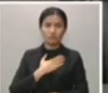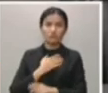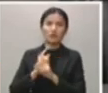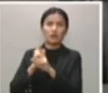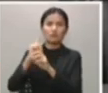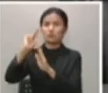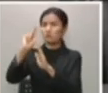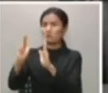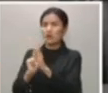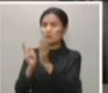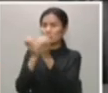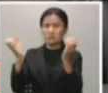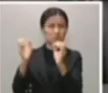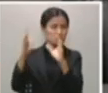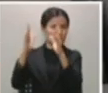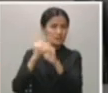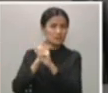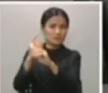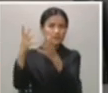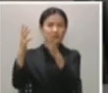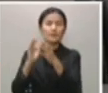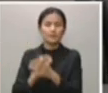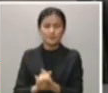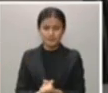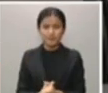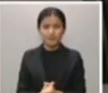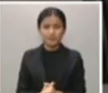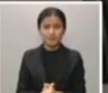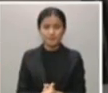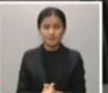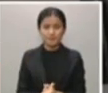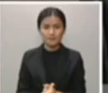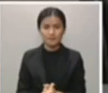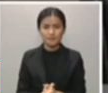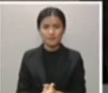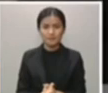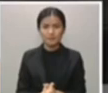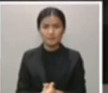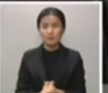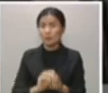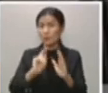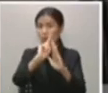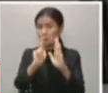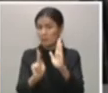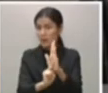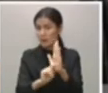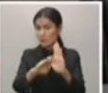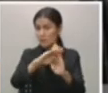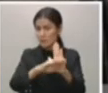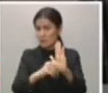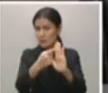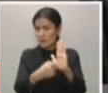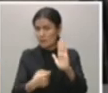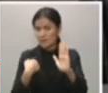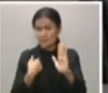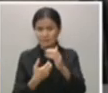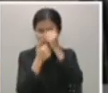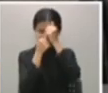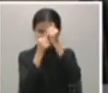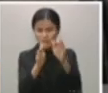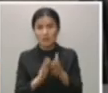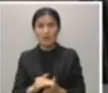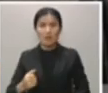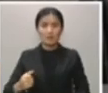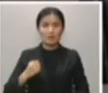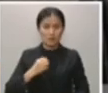และกฎหมายละเว้นไม่ดำเนินการตามกฎหมายใช้อำนาจในตำแหน่งโดยมิชอบเกี่ยวกับอง